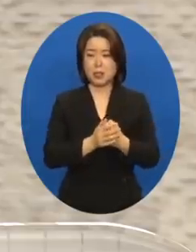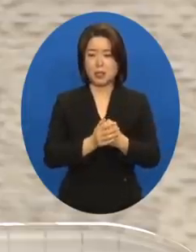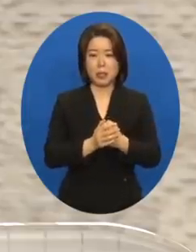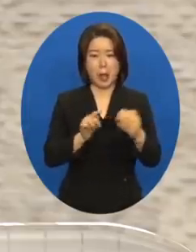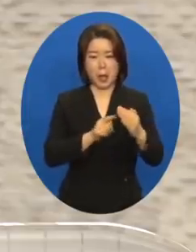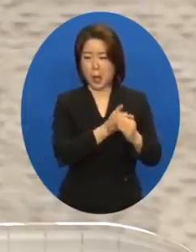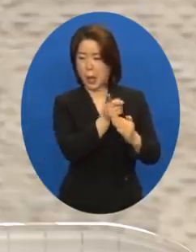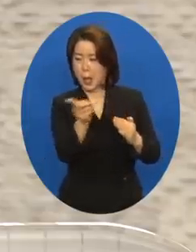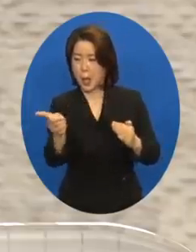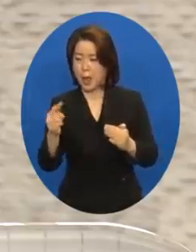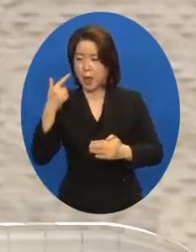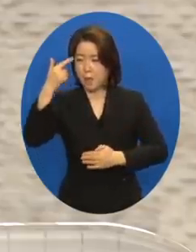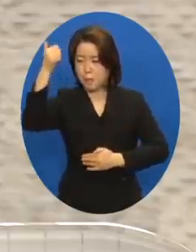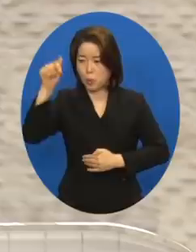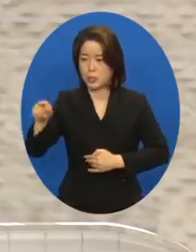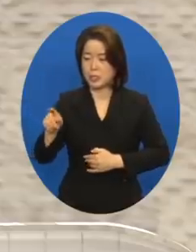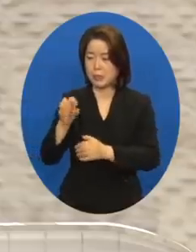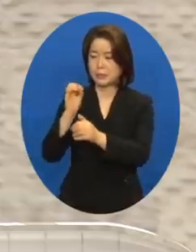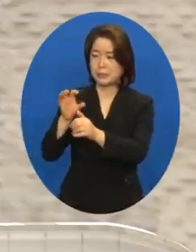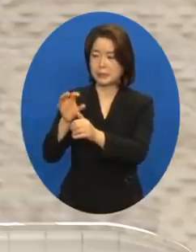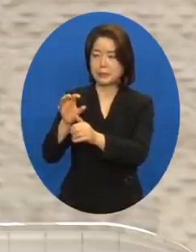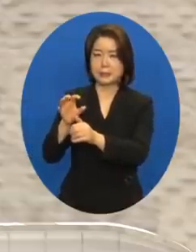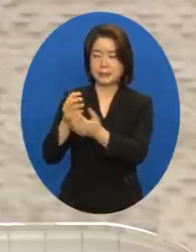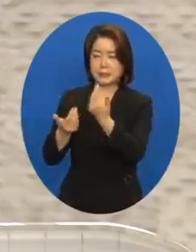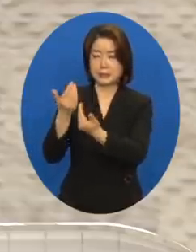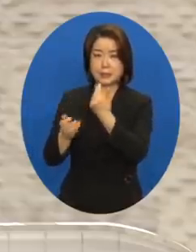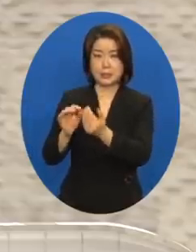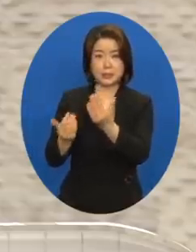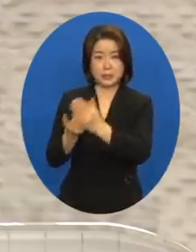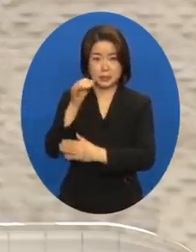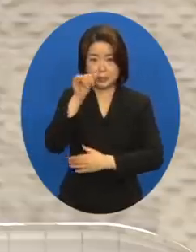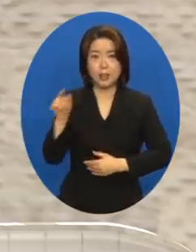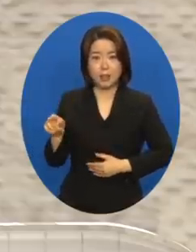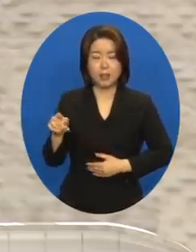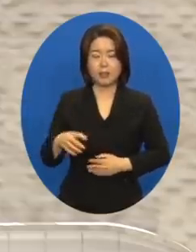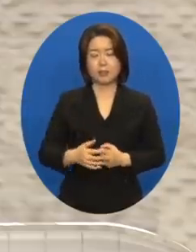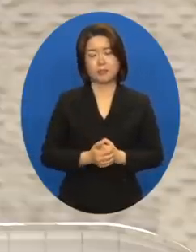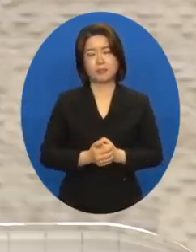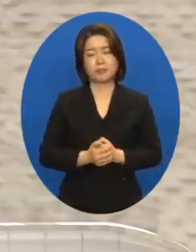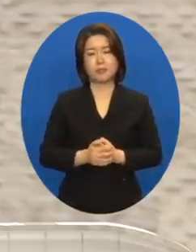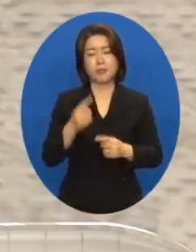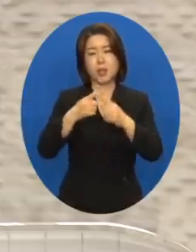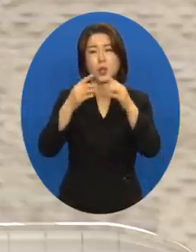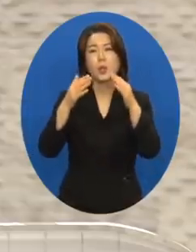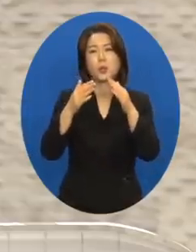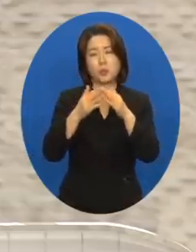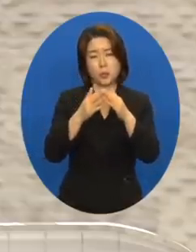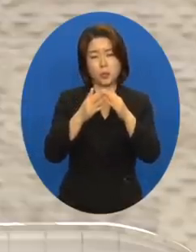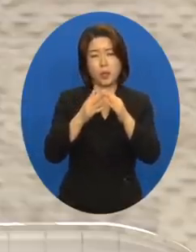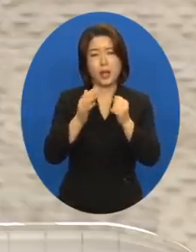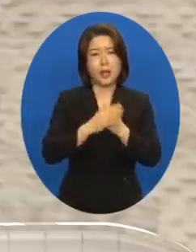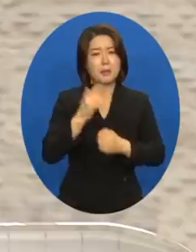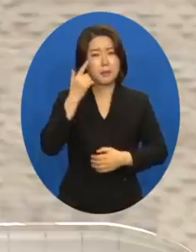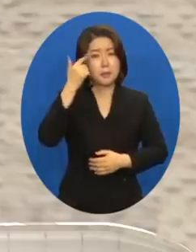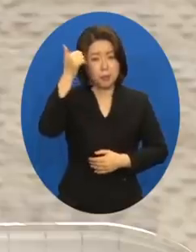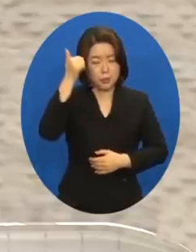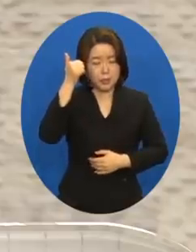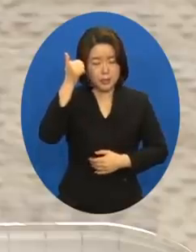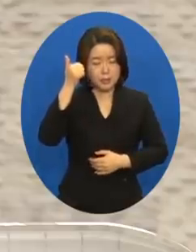목사님에게 로 감 거죠 그 목사님이 그 장로님의 부친이 신 목사님 을